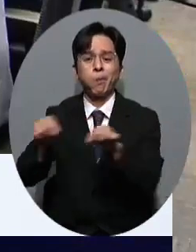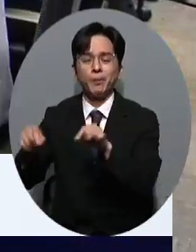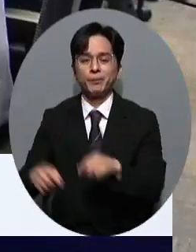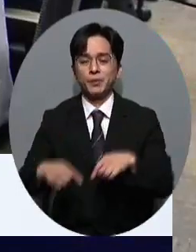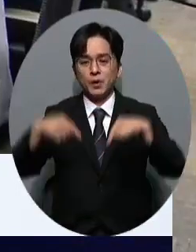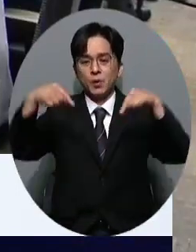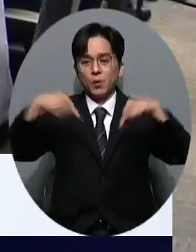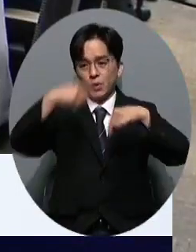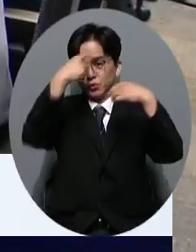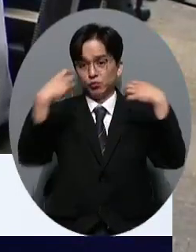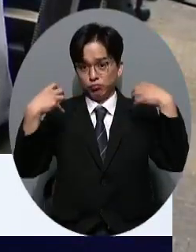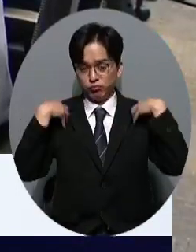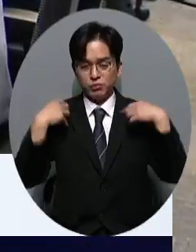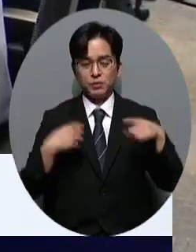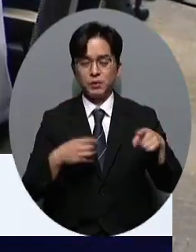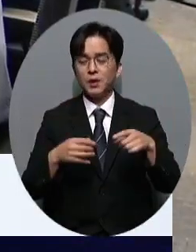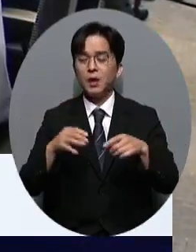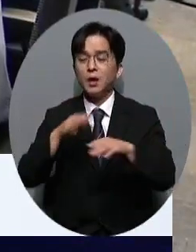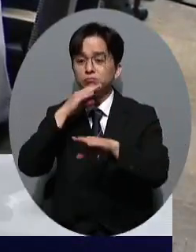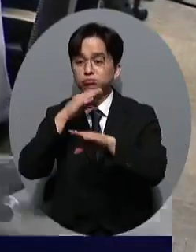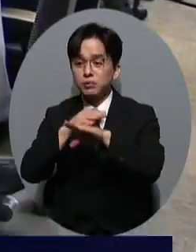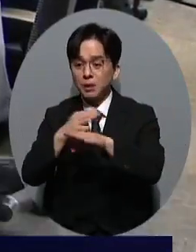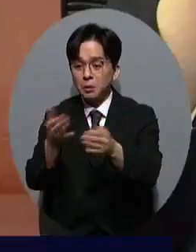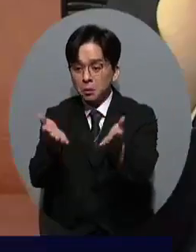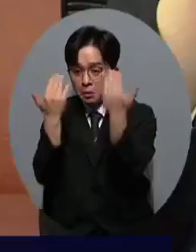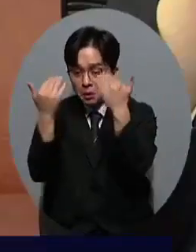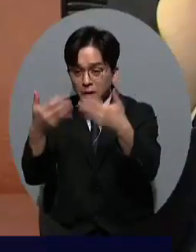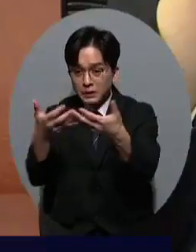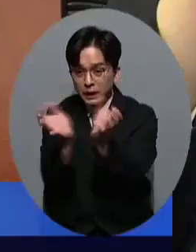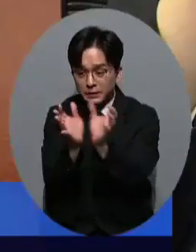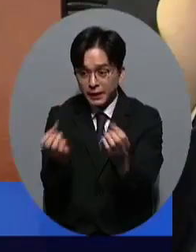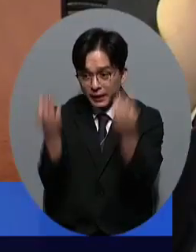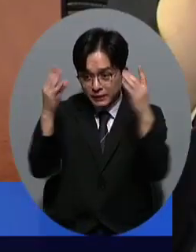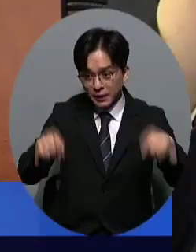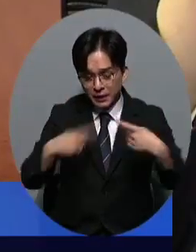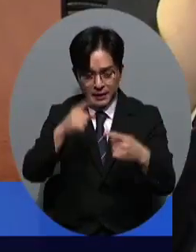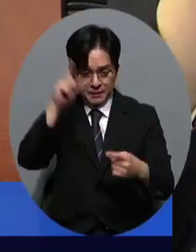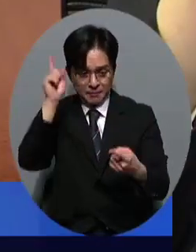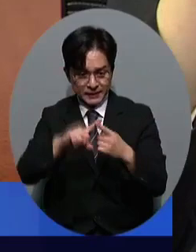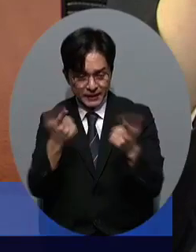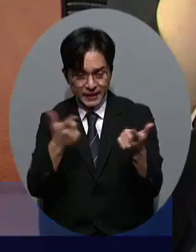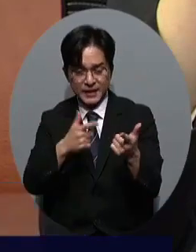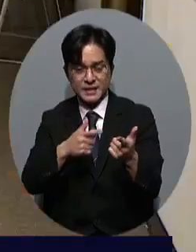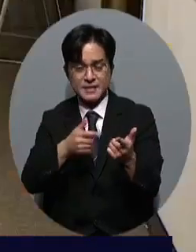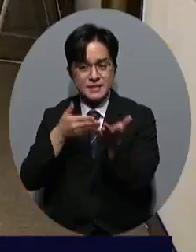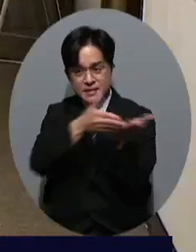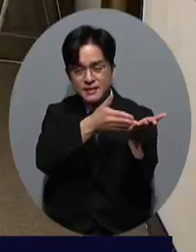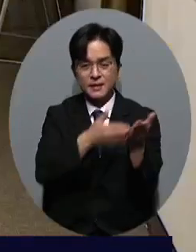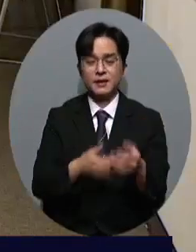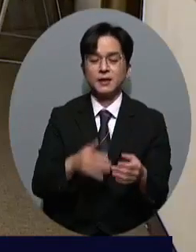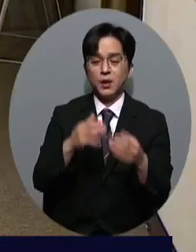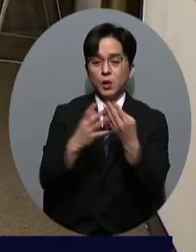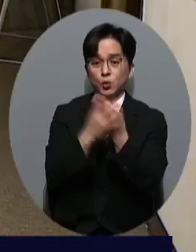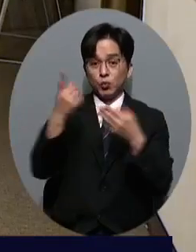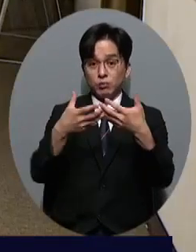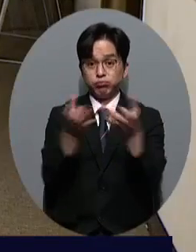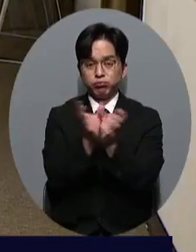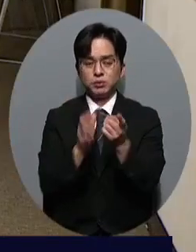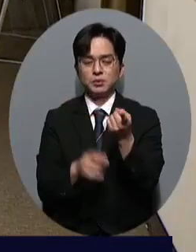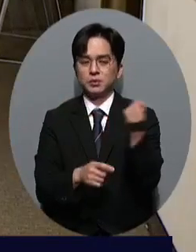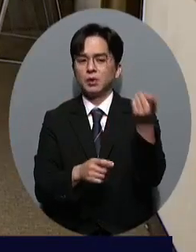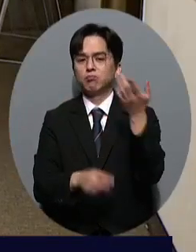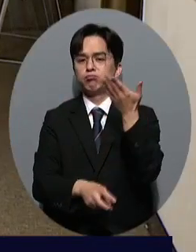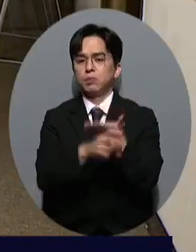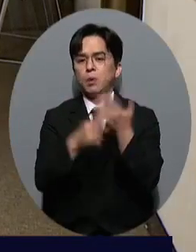통일부는 과태료 부과를 검토하고 있습니다. 북한 주민에 해당하는 조총련 구성원과 접촉하려면 사전에